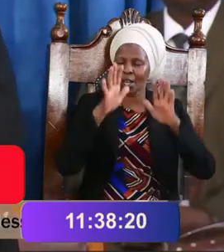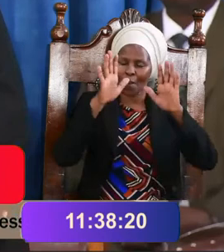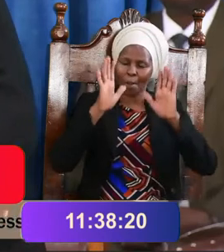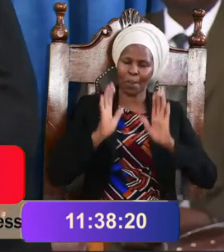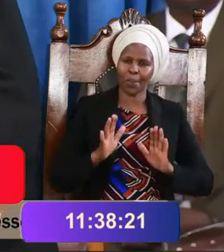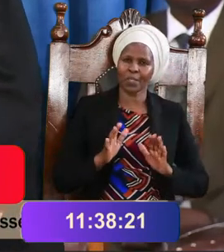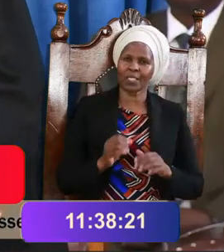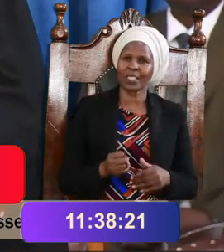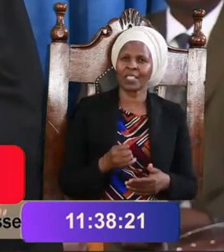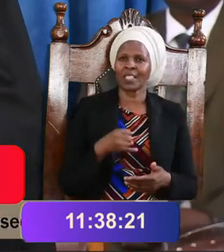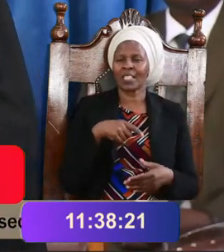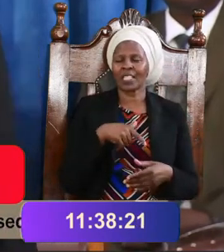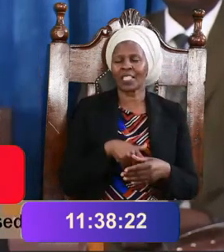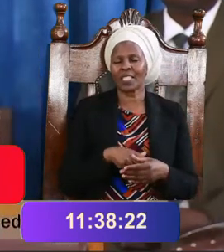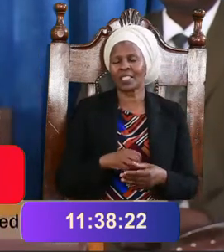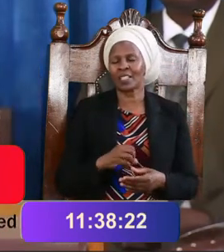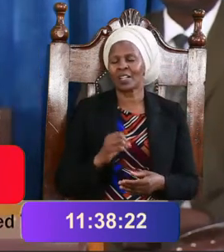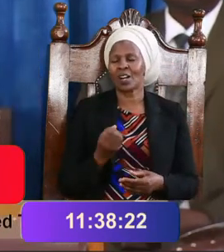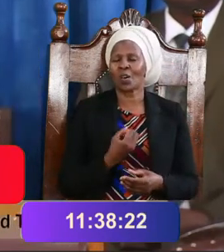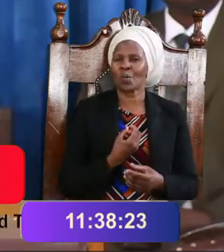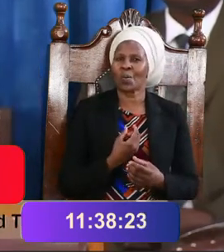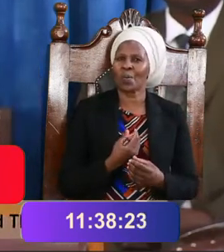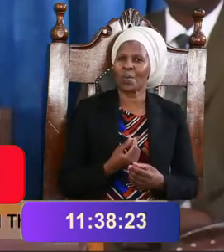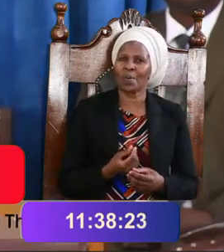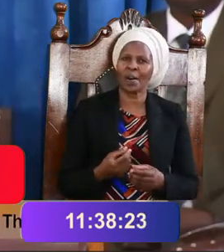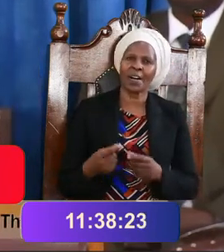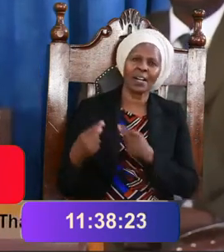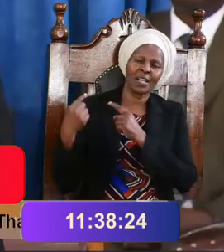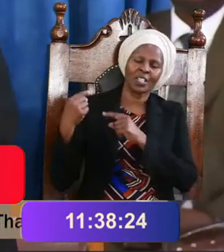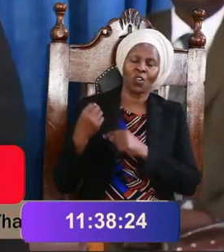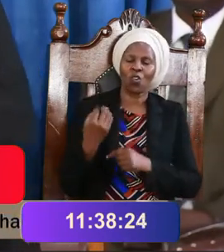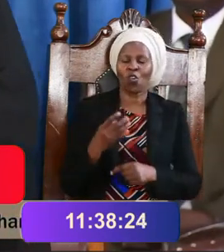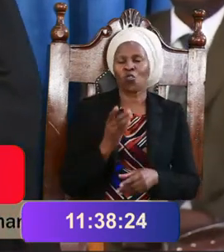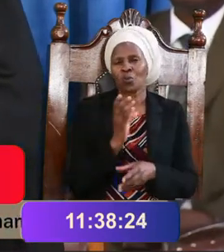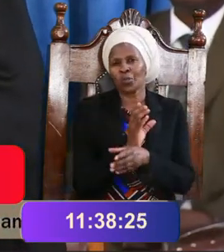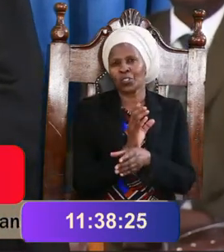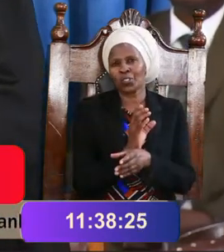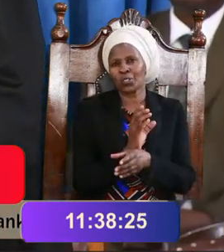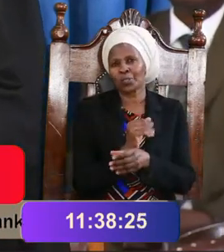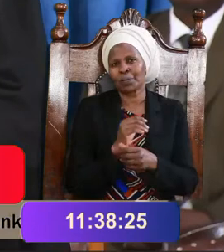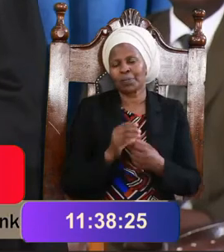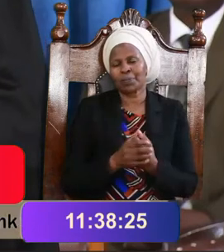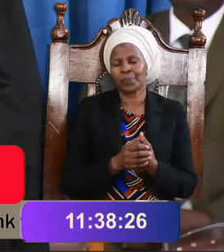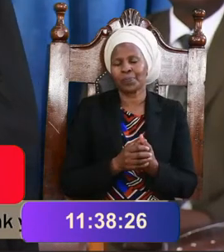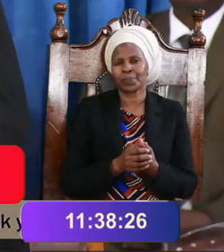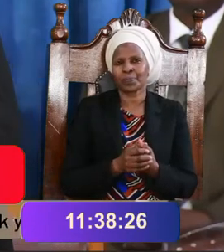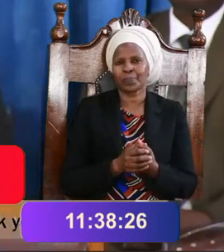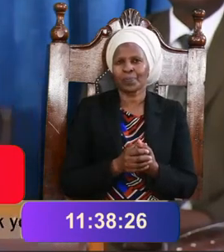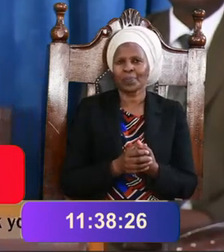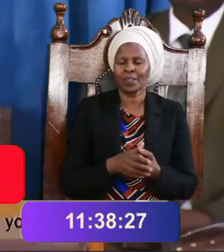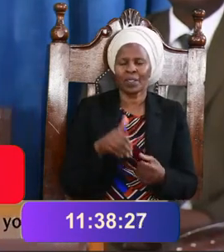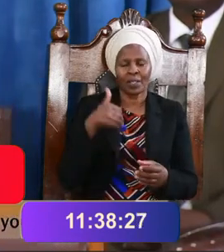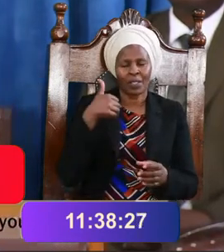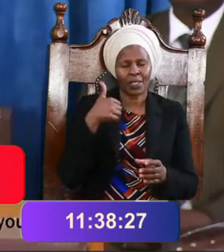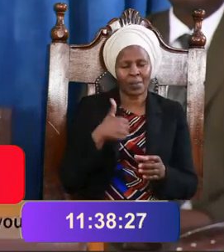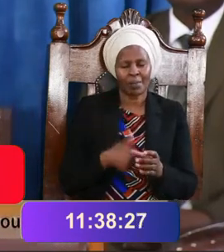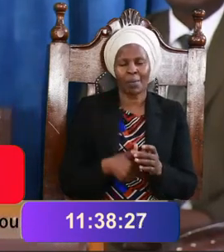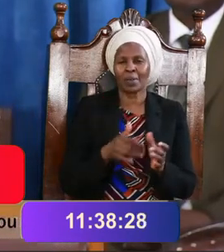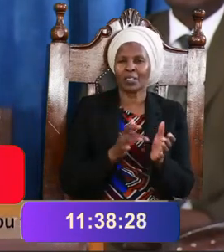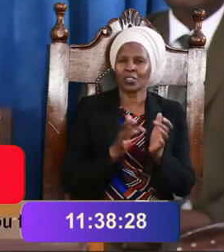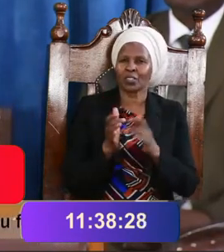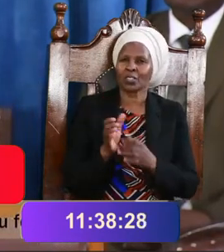katika tradition yetu ya kanisa. Na tukikumbuka Yesu